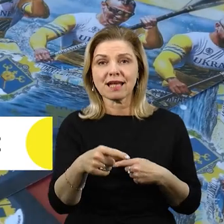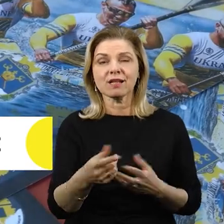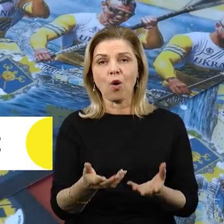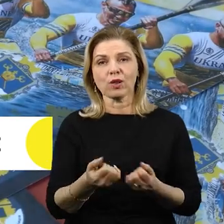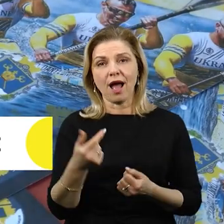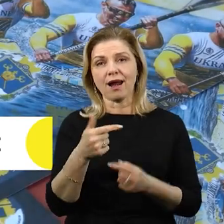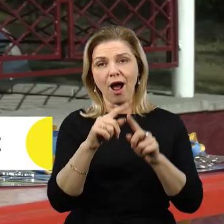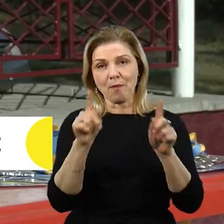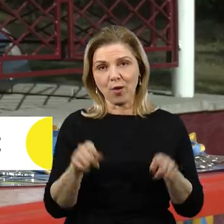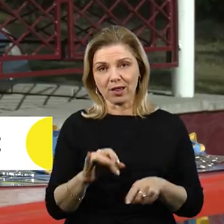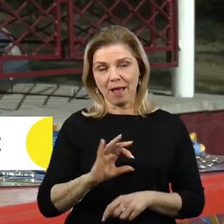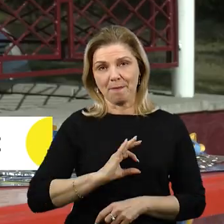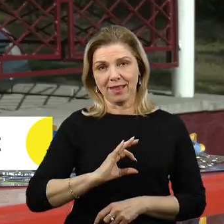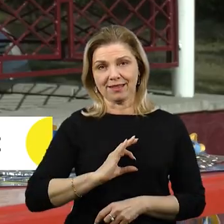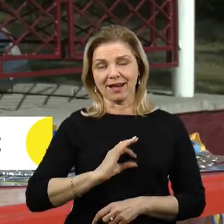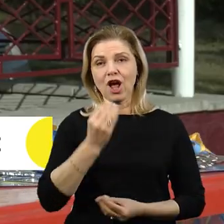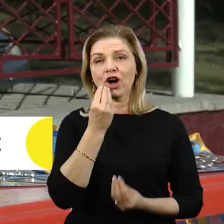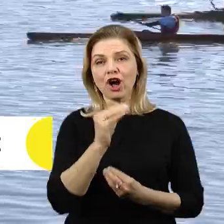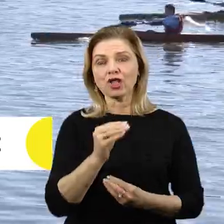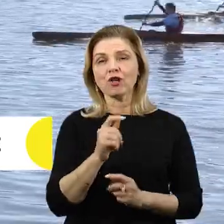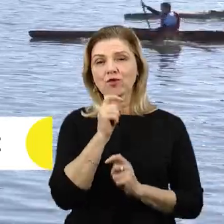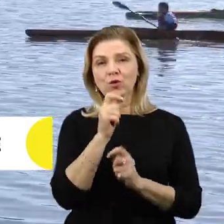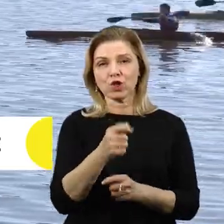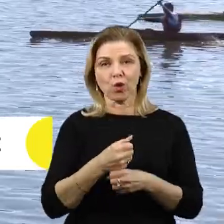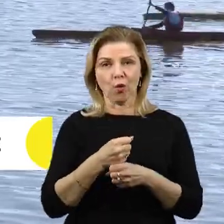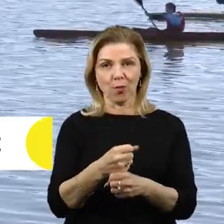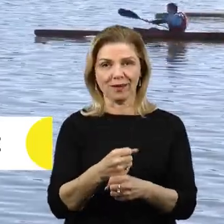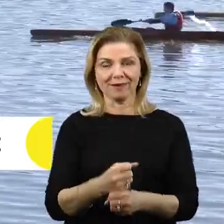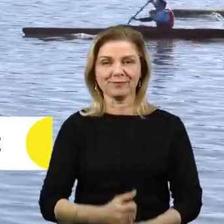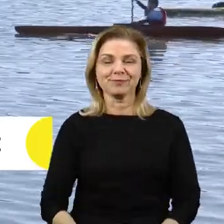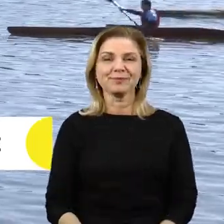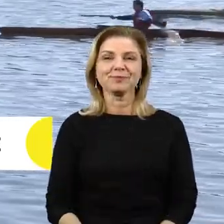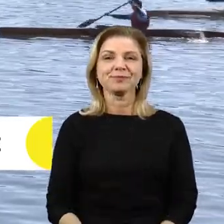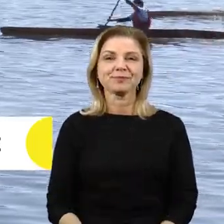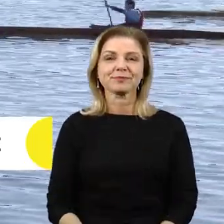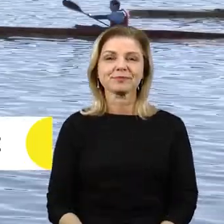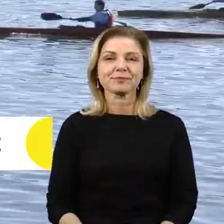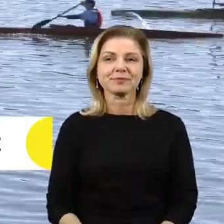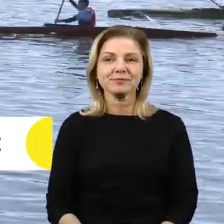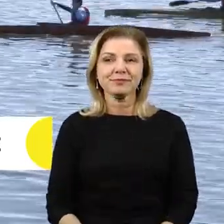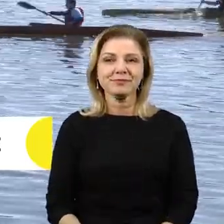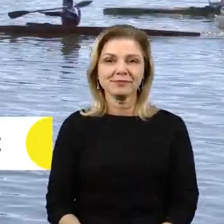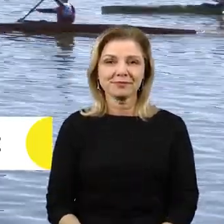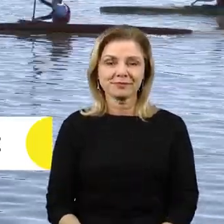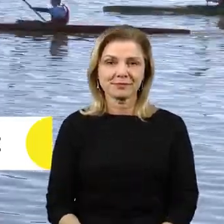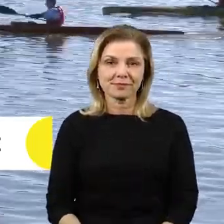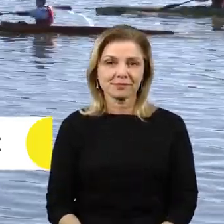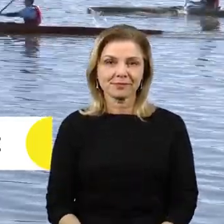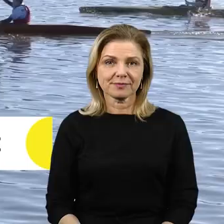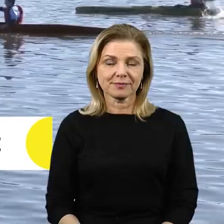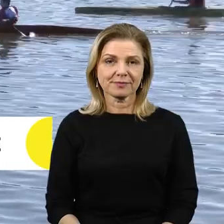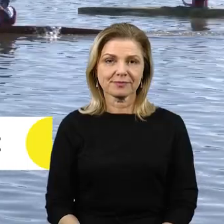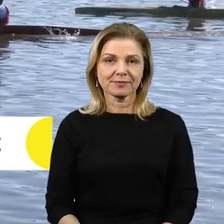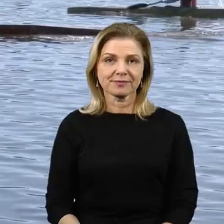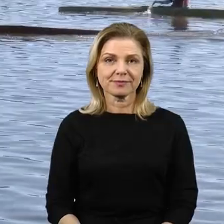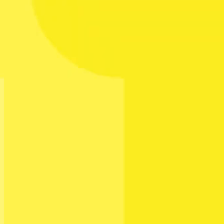грамоти і медалі кращим у спринті вручили кубки Назарій рубаняк Олена земляна суспільне новини миколаївщина